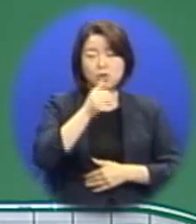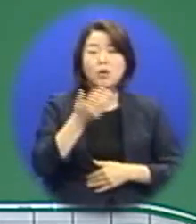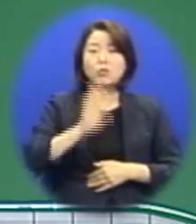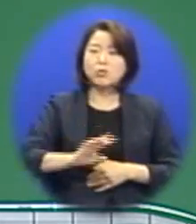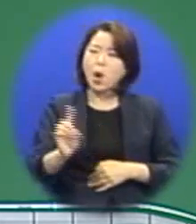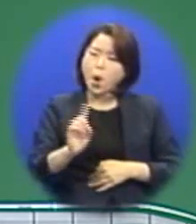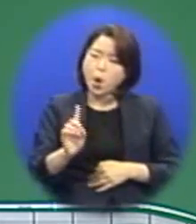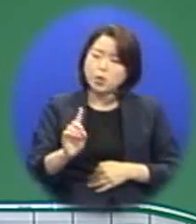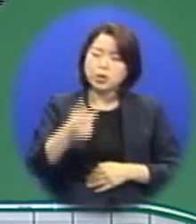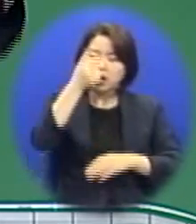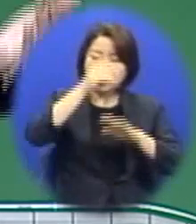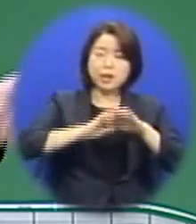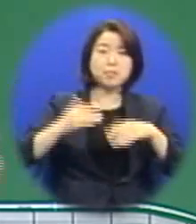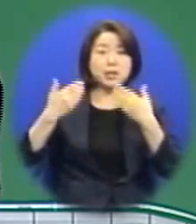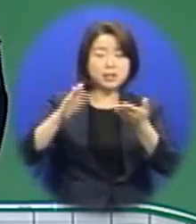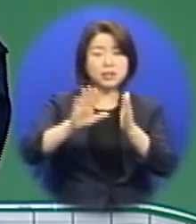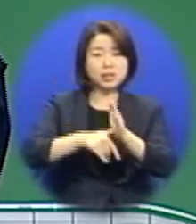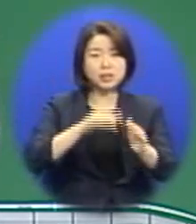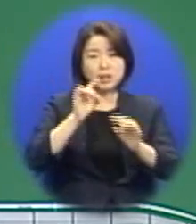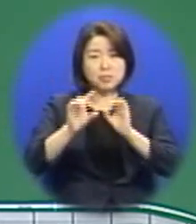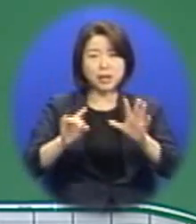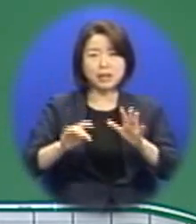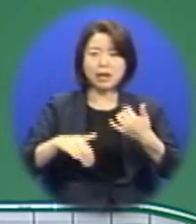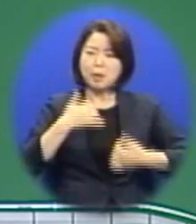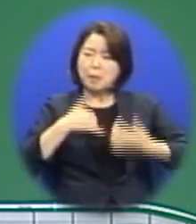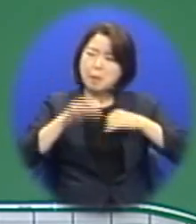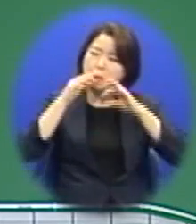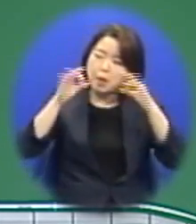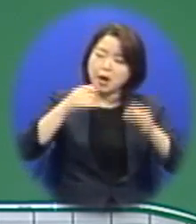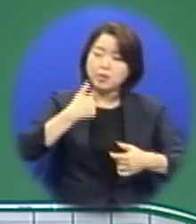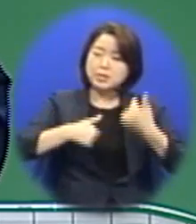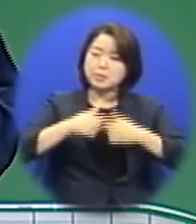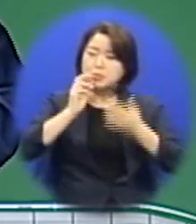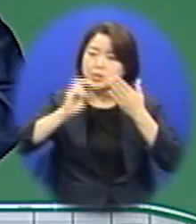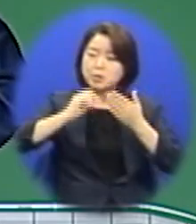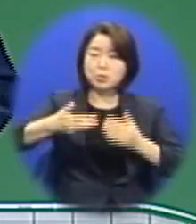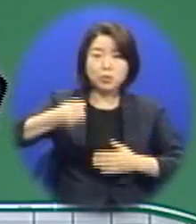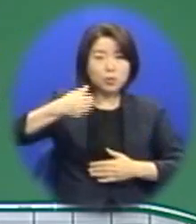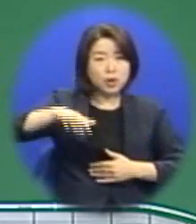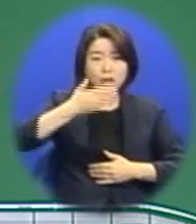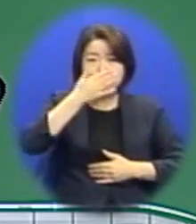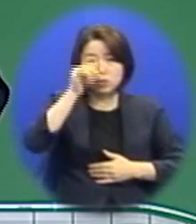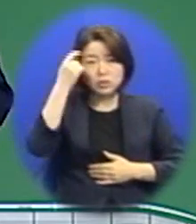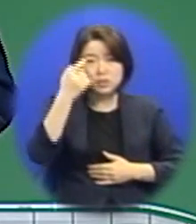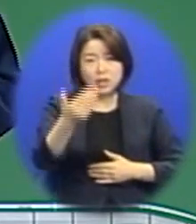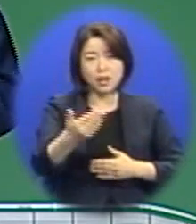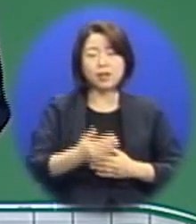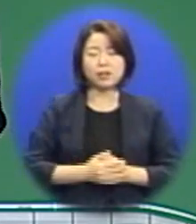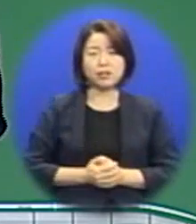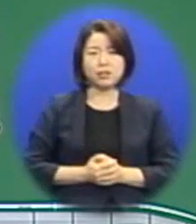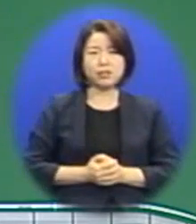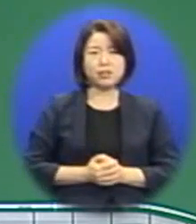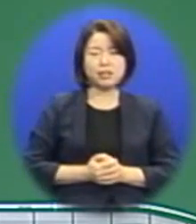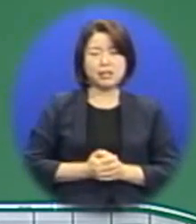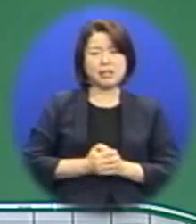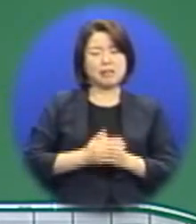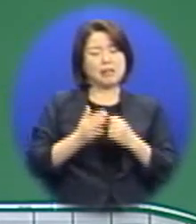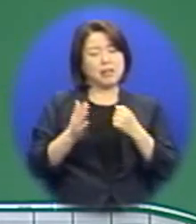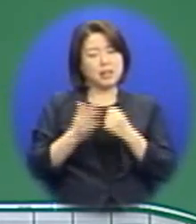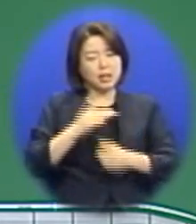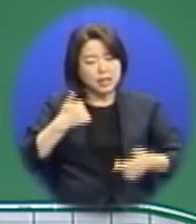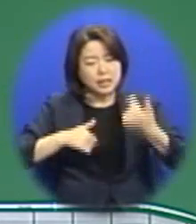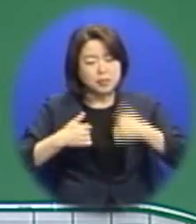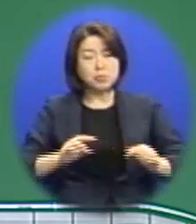때마다 환호성을 지르고 기쁨의 찬송으로 하나님께 나아갈 수 있냐 말입니다. 그러므로 기쁨의 기적이